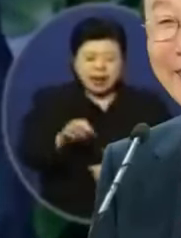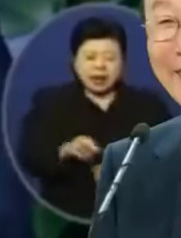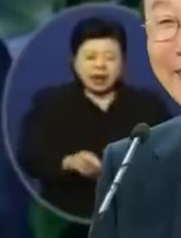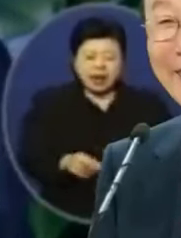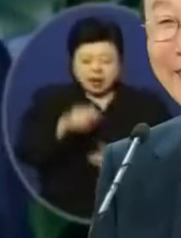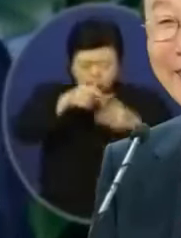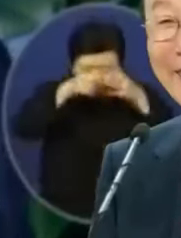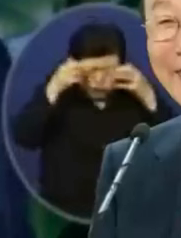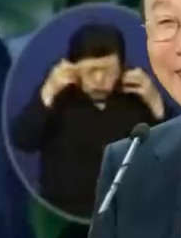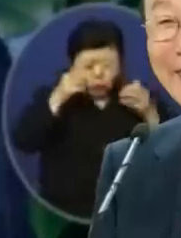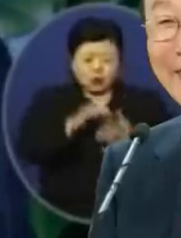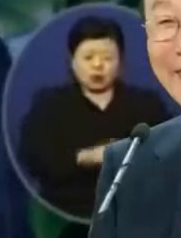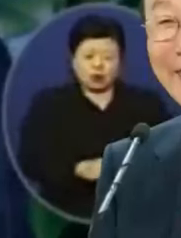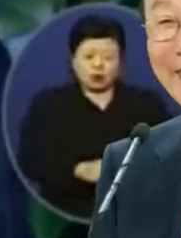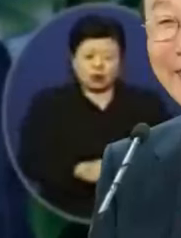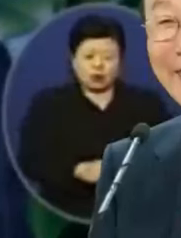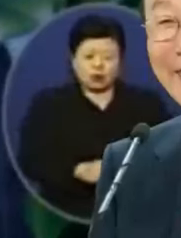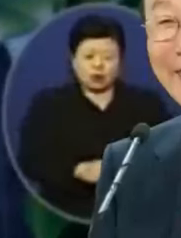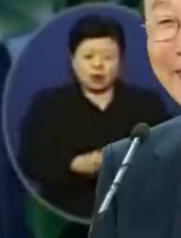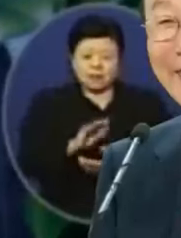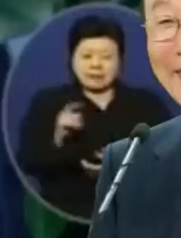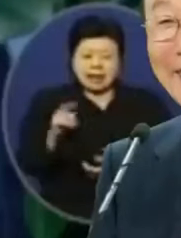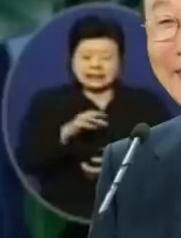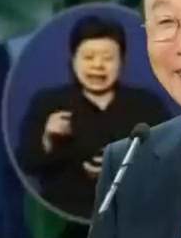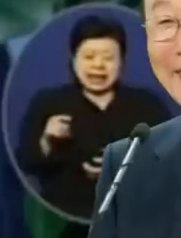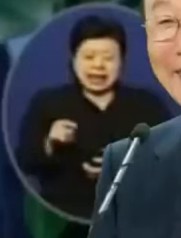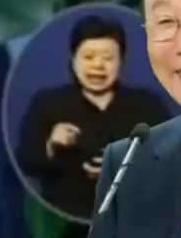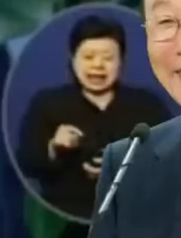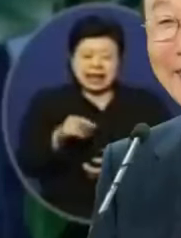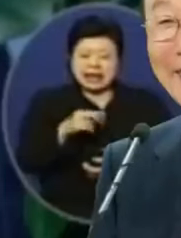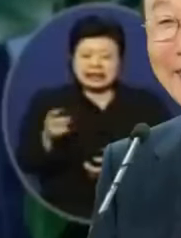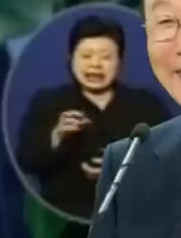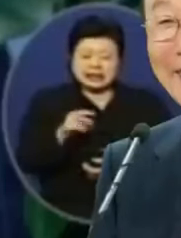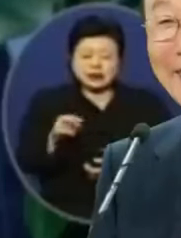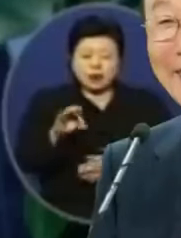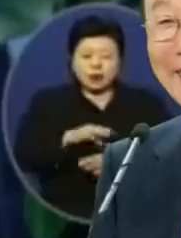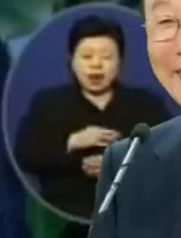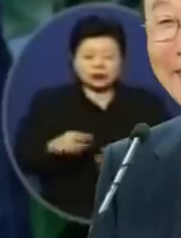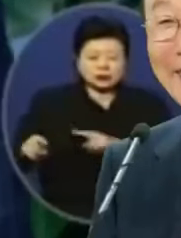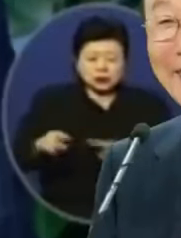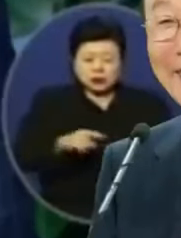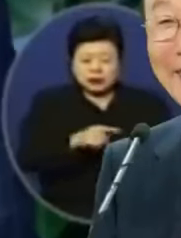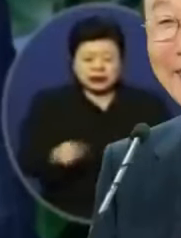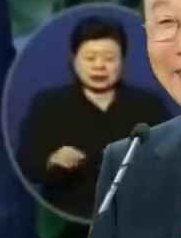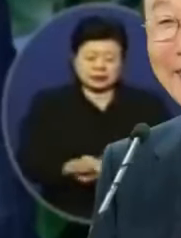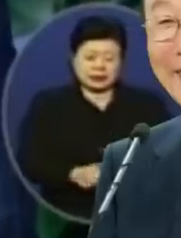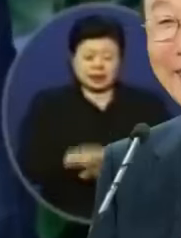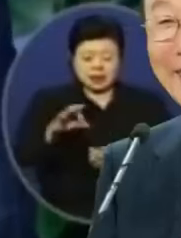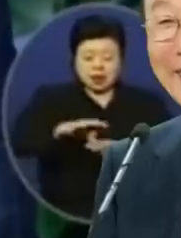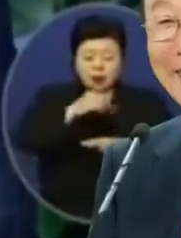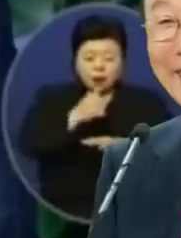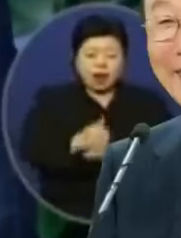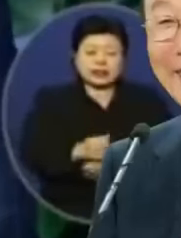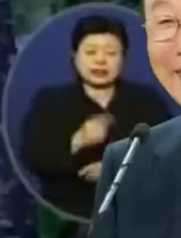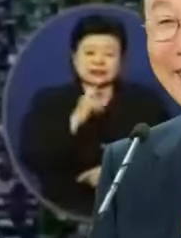중동은 페사의 다리오 왕의 통치하에 들어갔는데 다리오 왕이